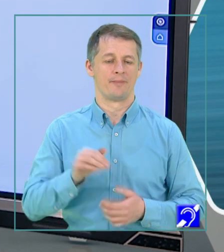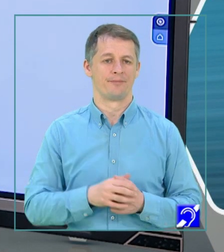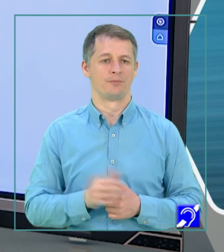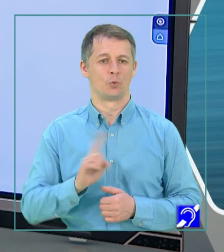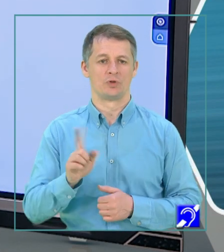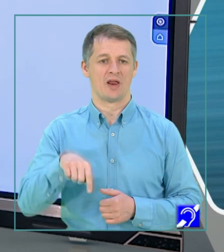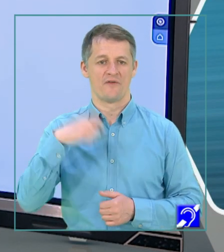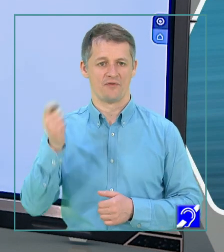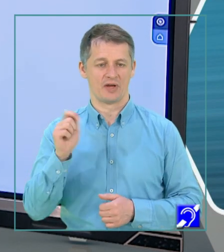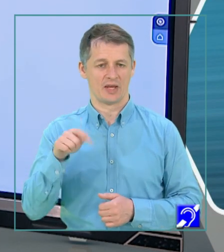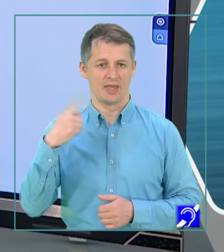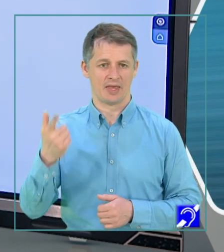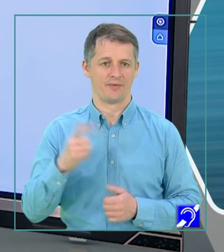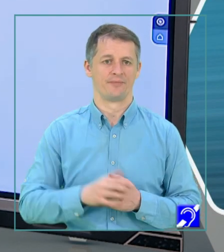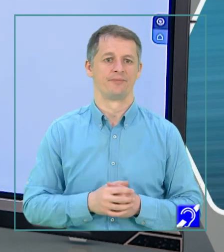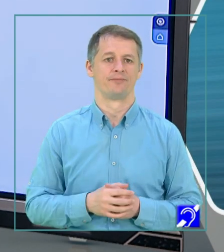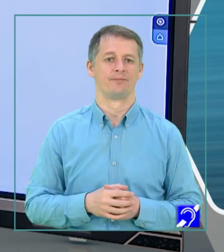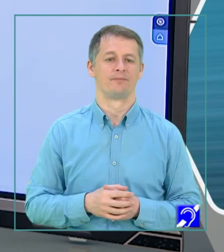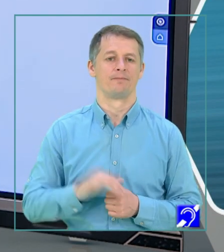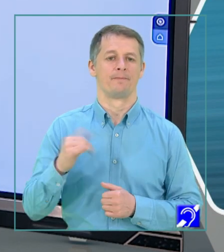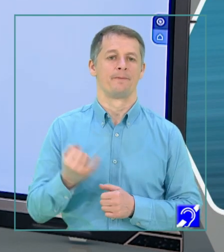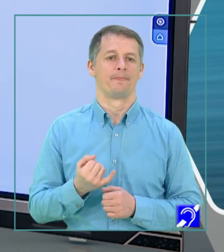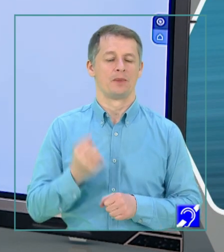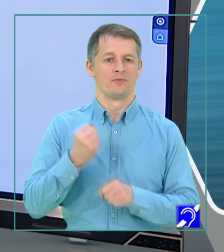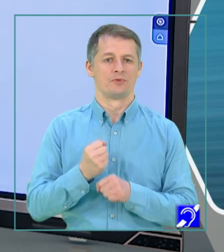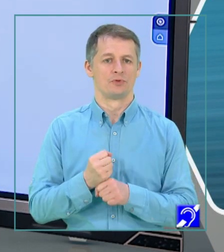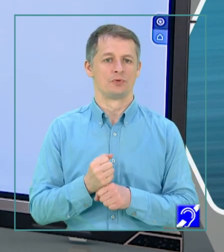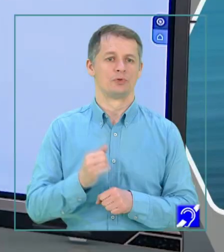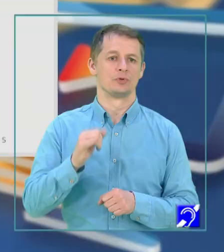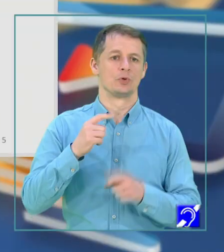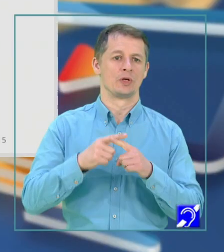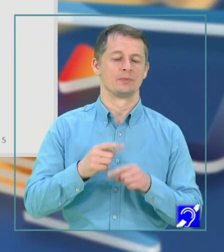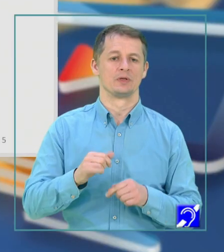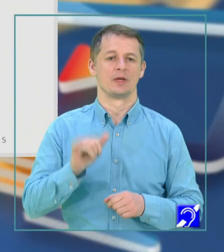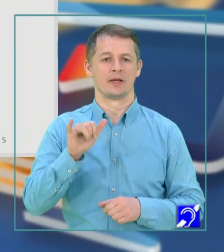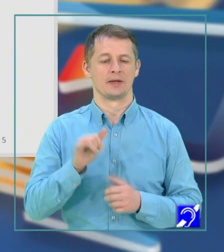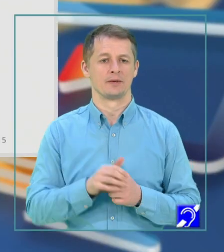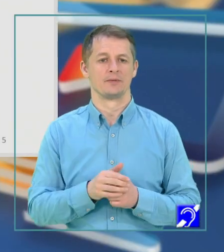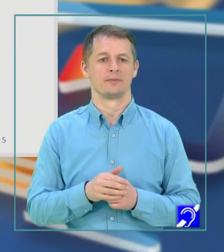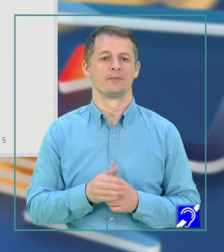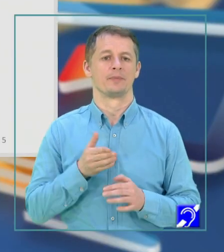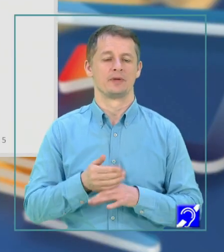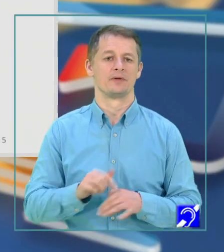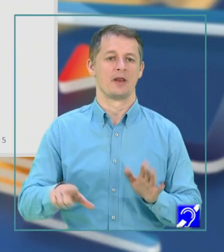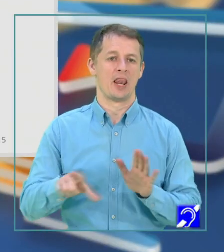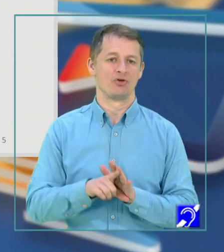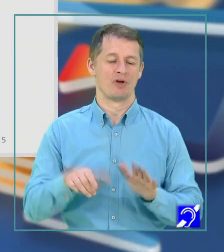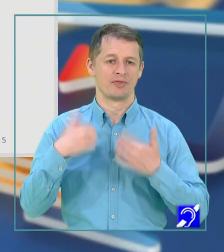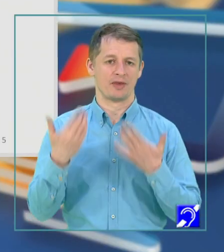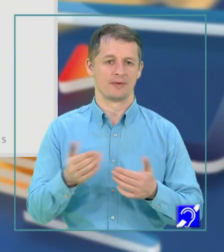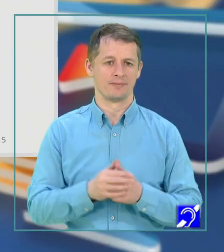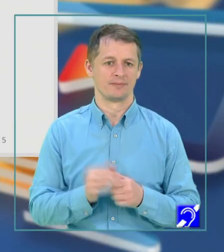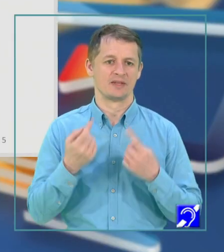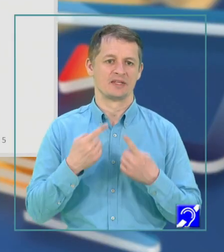citi acest f de xy compusul lui x cu y prin funcția sau prin legea dată. Sunt